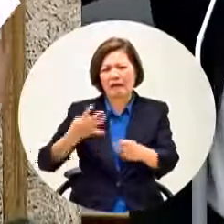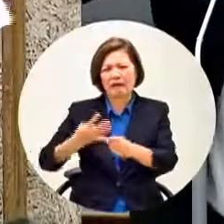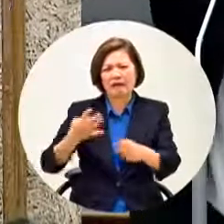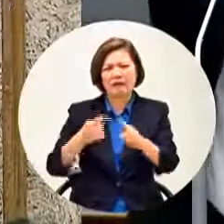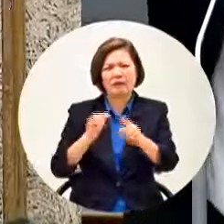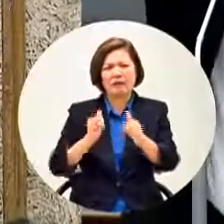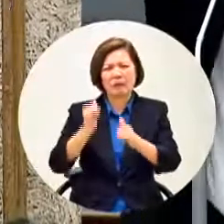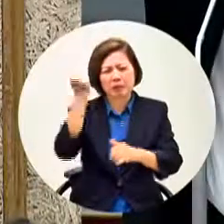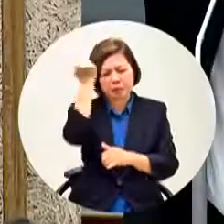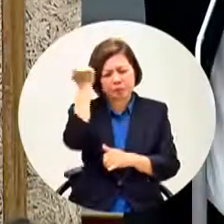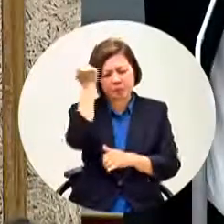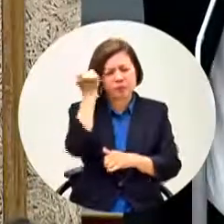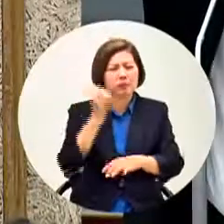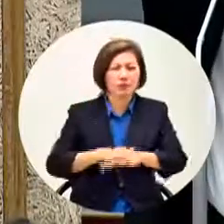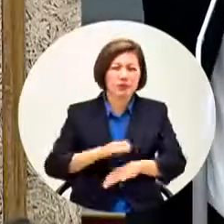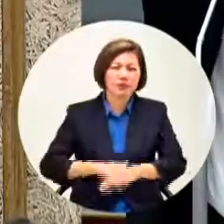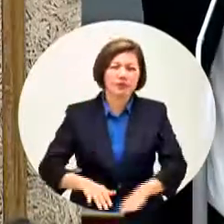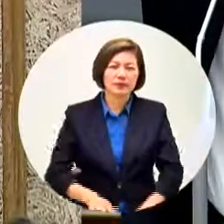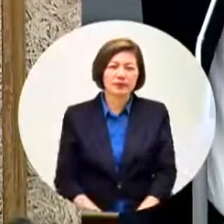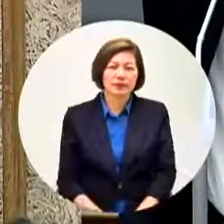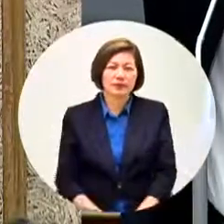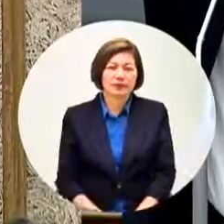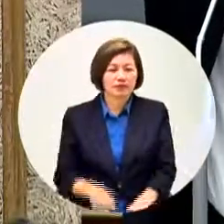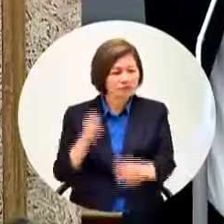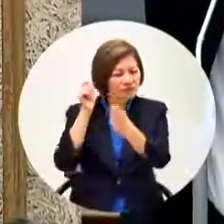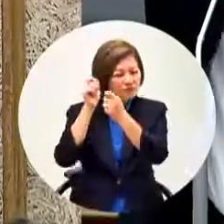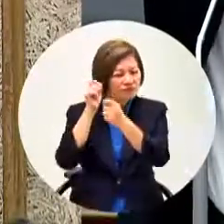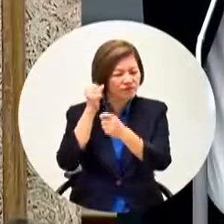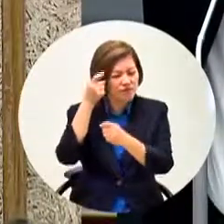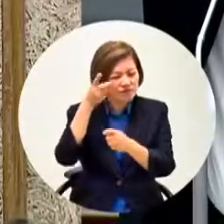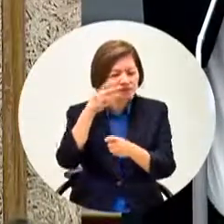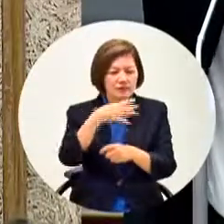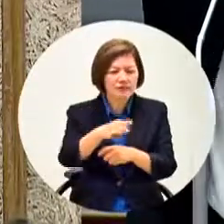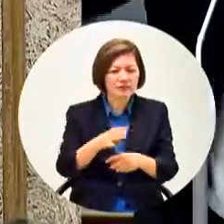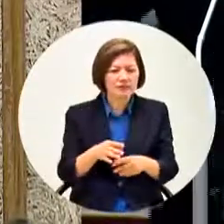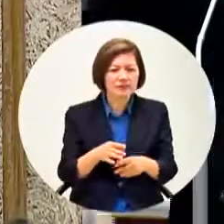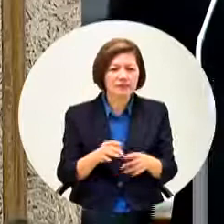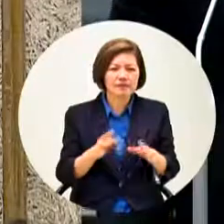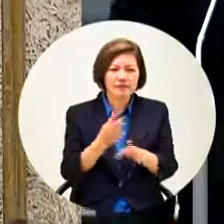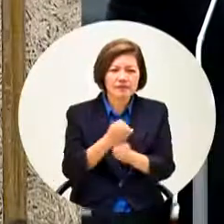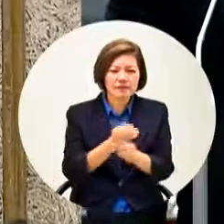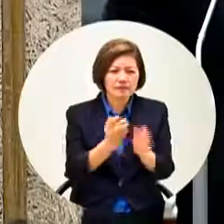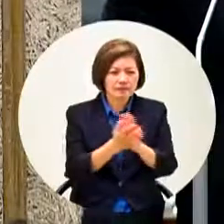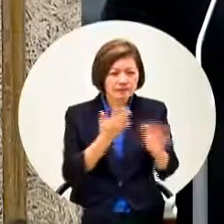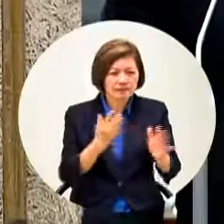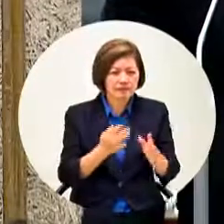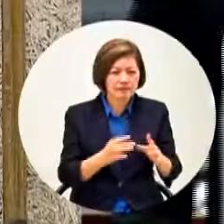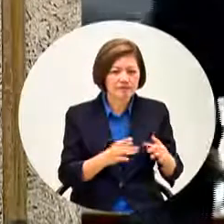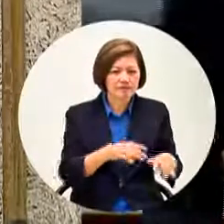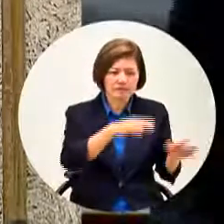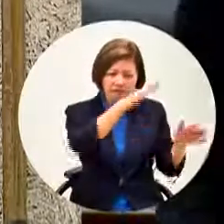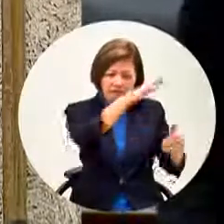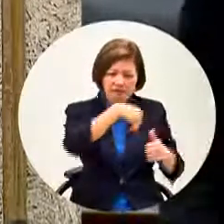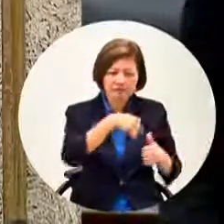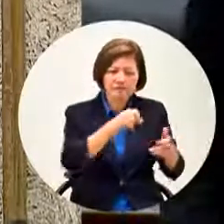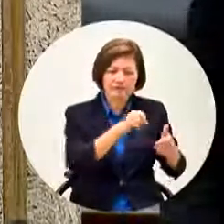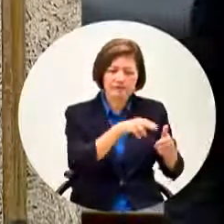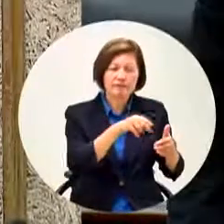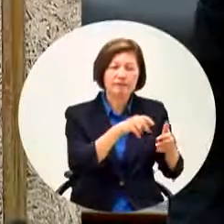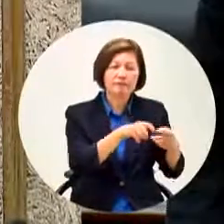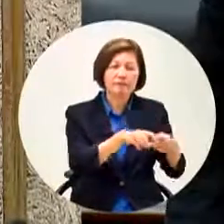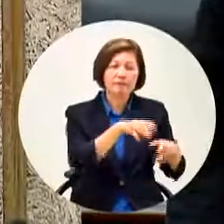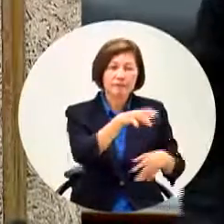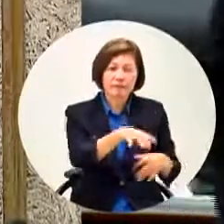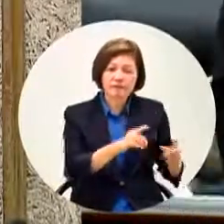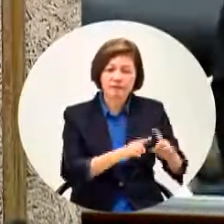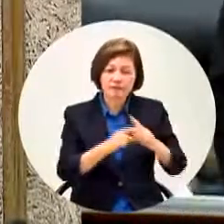吼，着排一个时间，啊，甲永康厝个是毋做伙来会勘。哦，安尼无。 我会